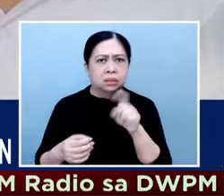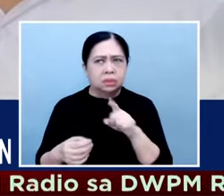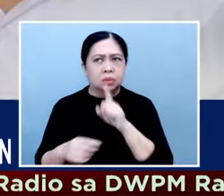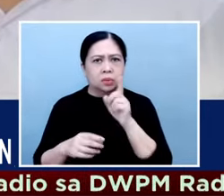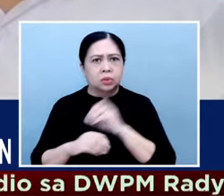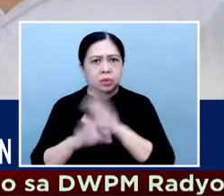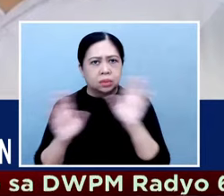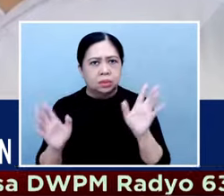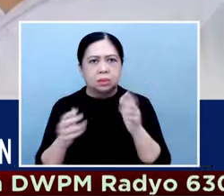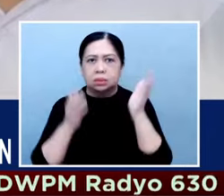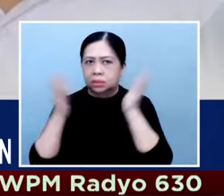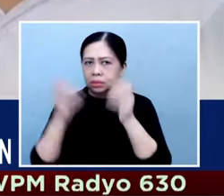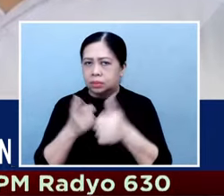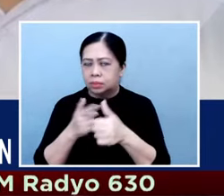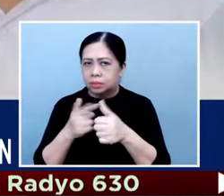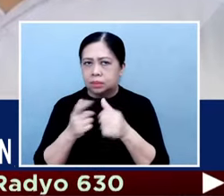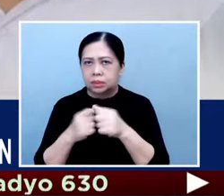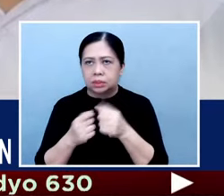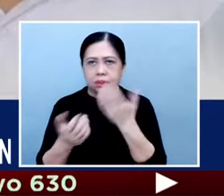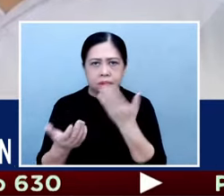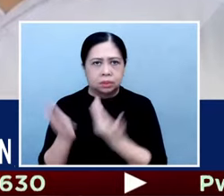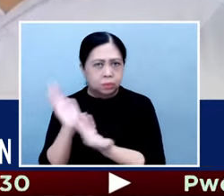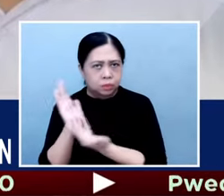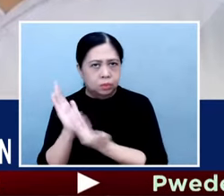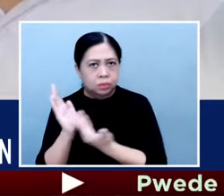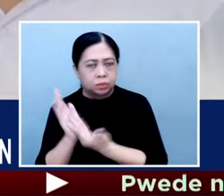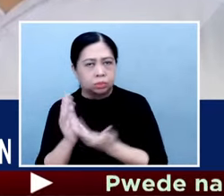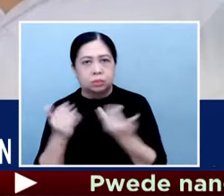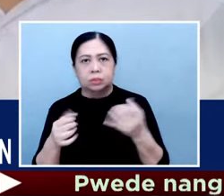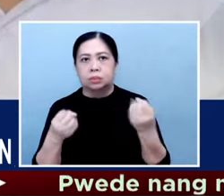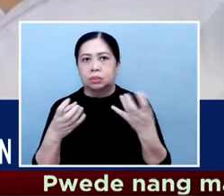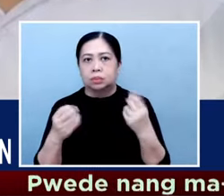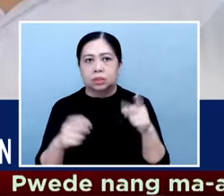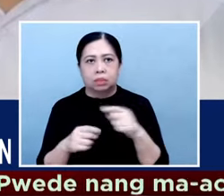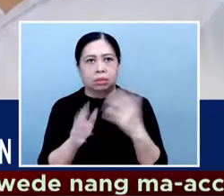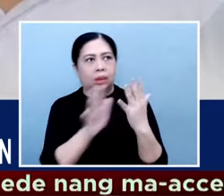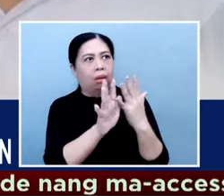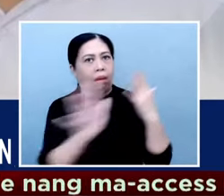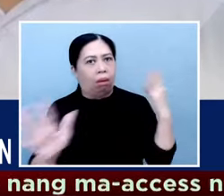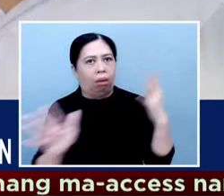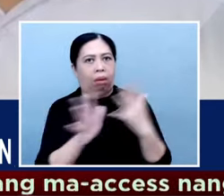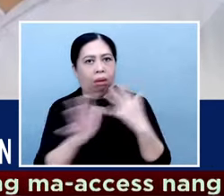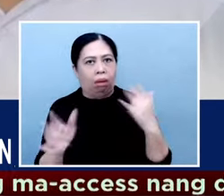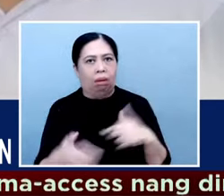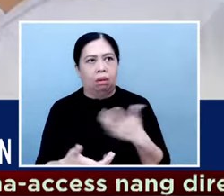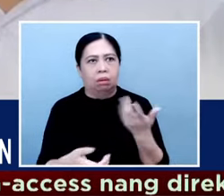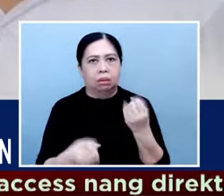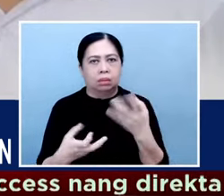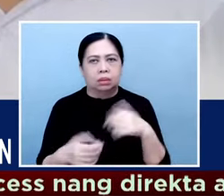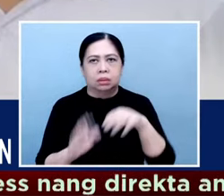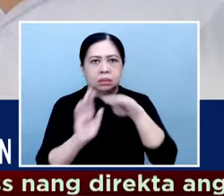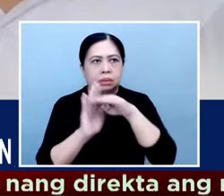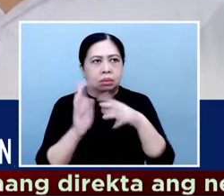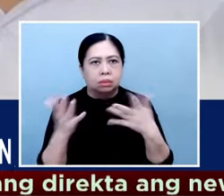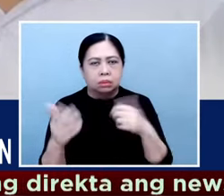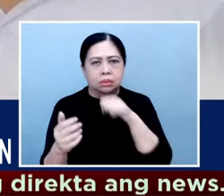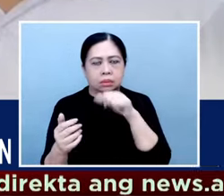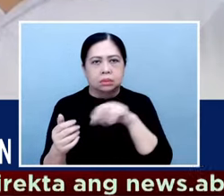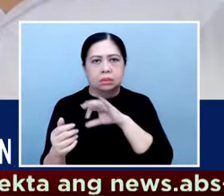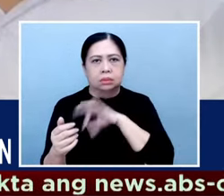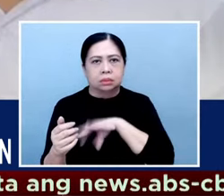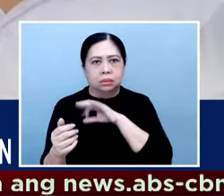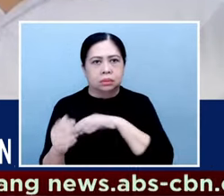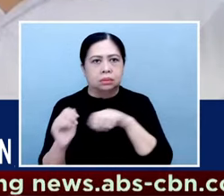mainam na serbisyo at transparency ho. Marami pa rin ho yung mga pila ho ng mga benepisyo na hindi pa rin ho natatanggap ng